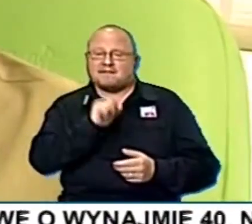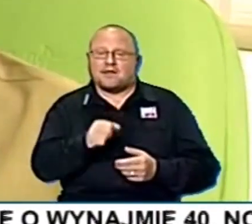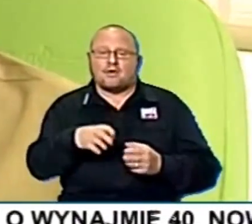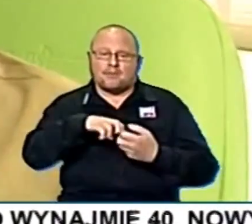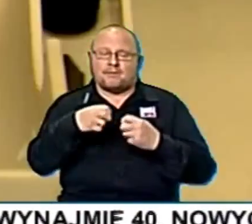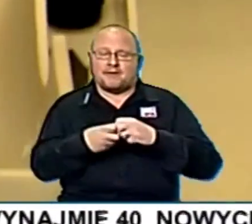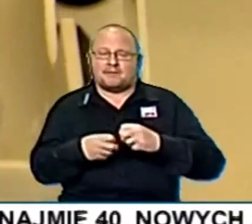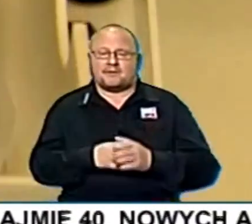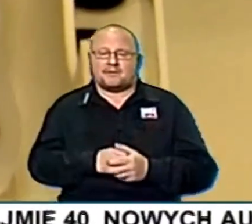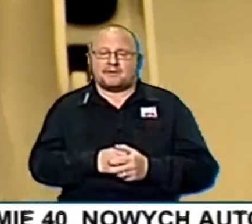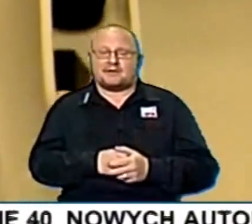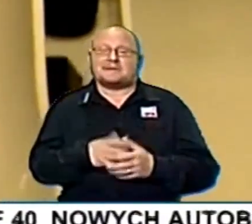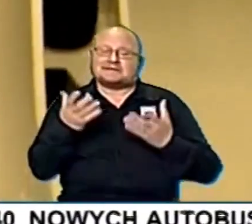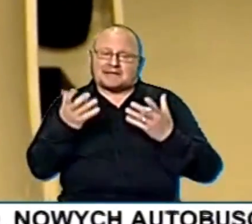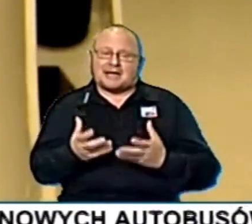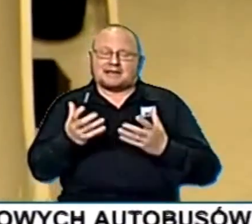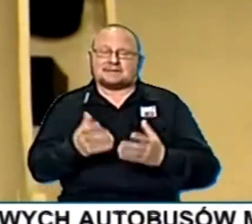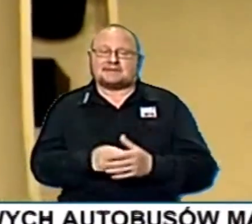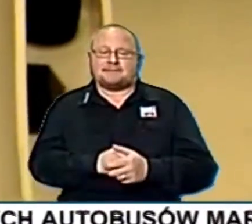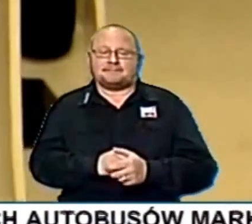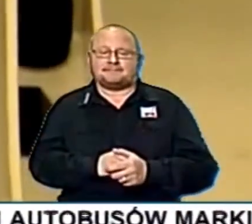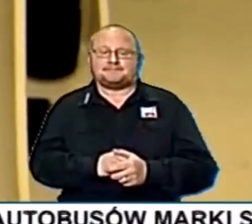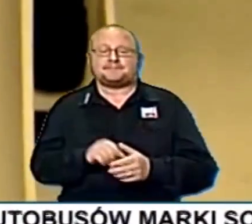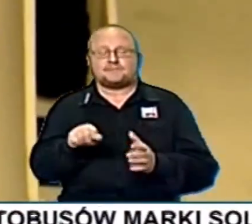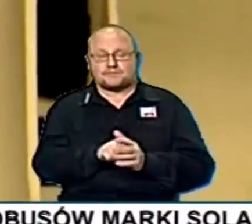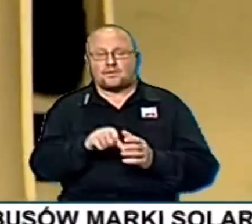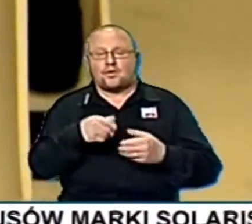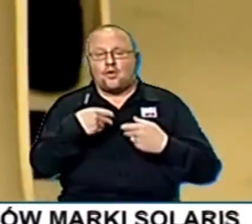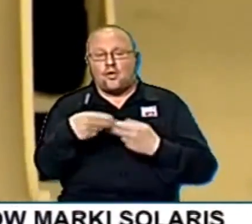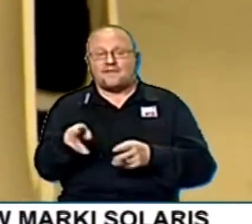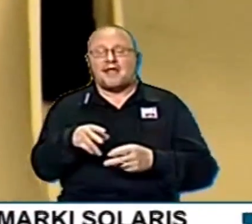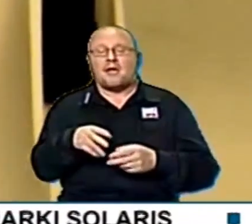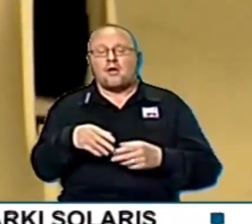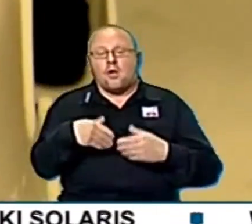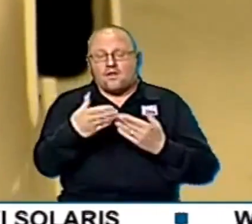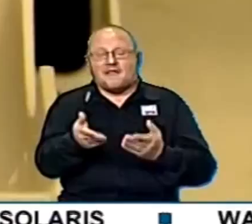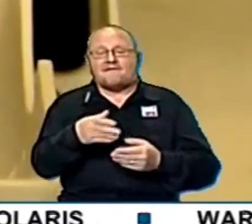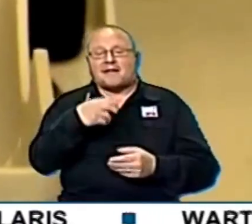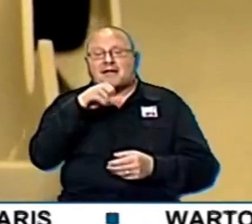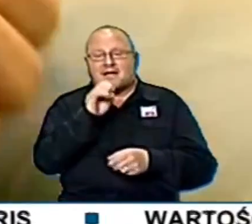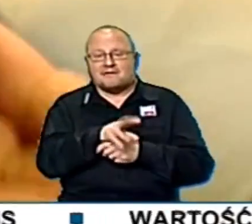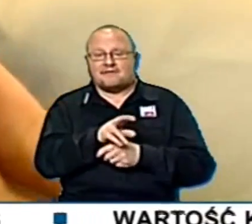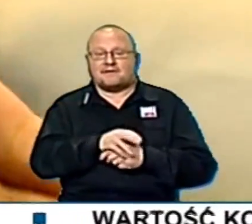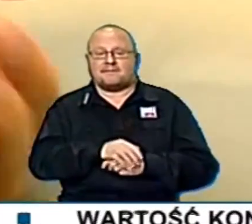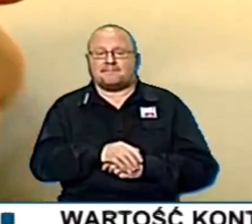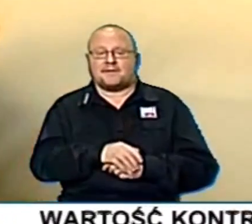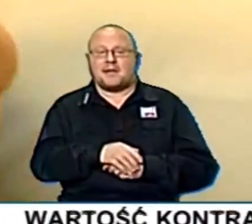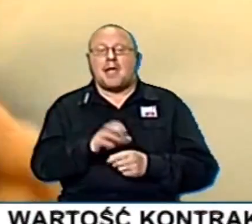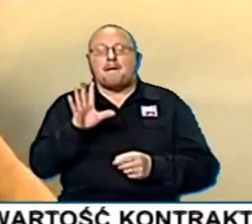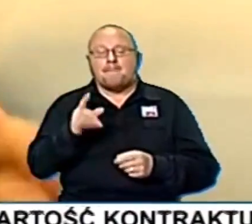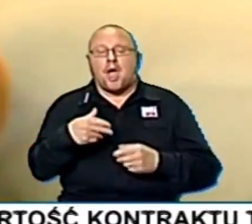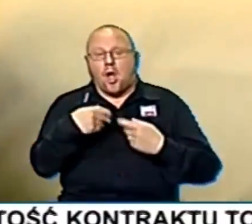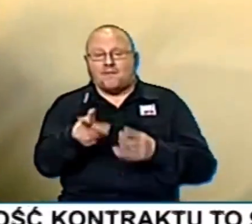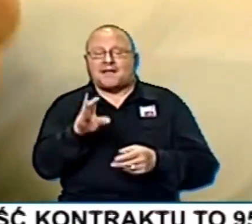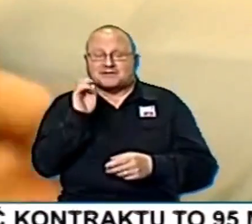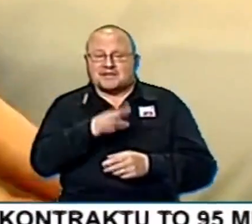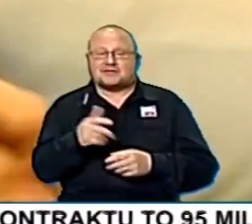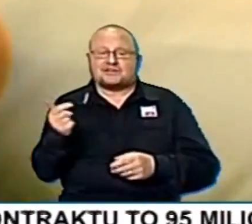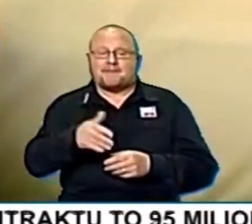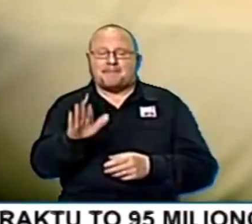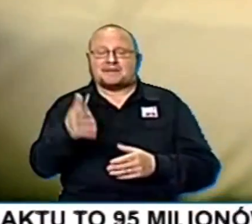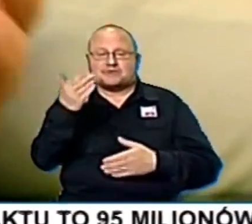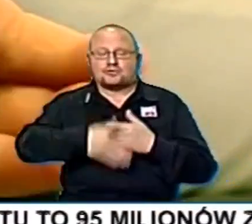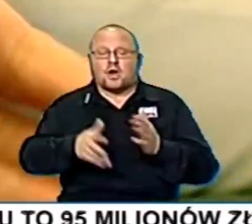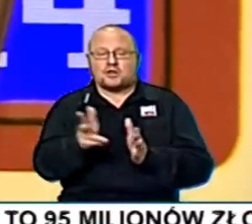problemu. Zachęcam do oddawania krwi, bo naprawdę nie ma czego się obawiać. By oddać krew, trzeba mieć